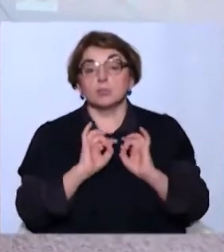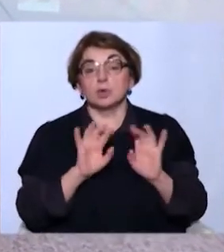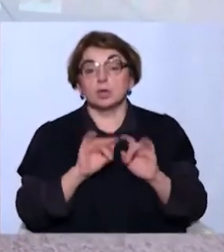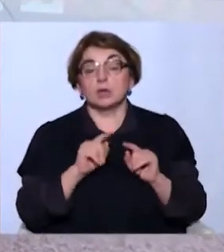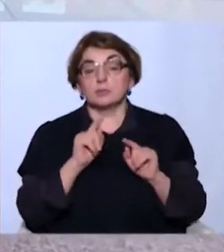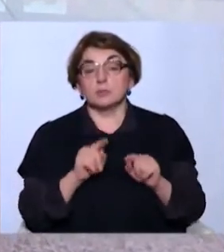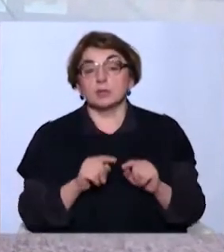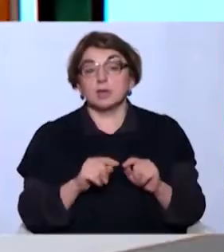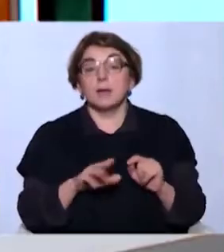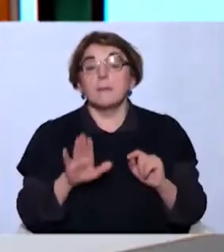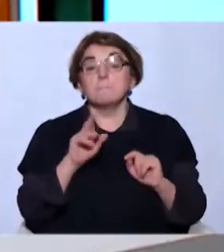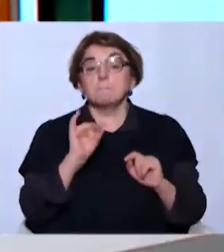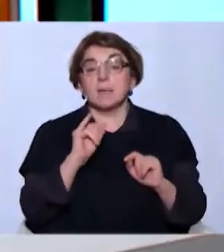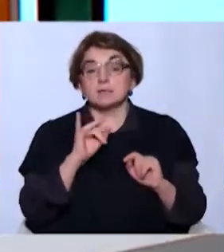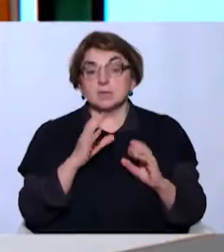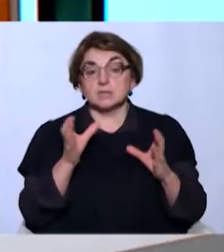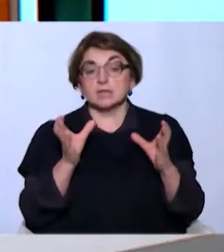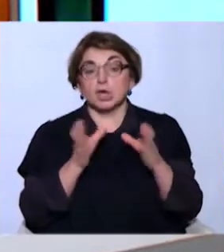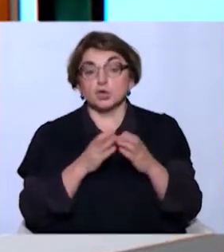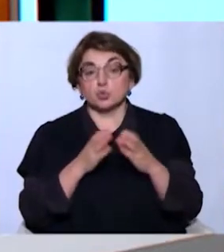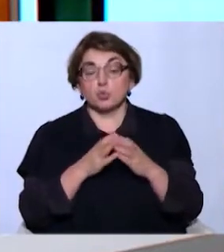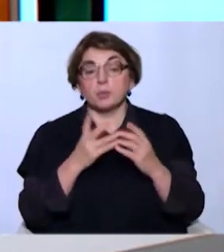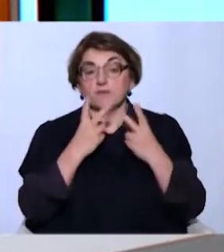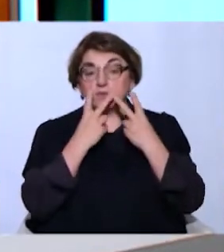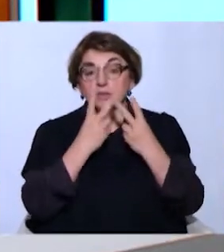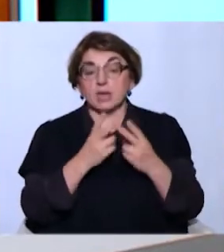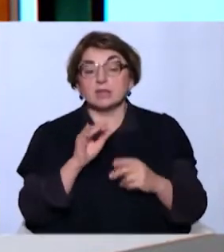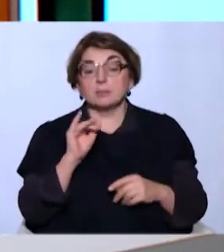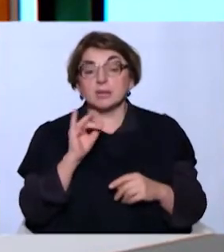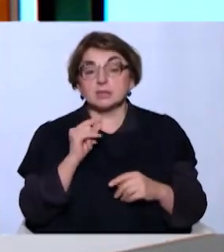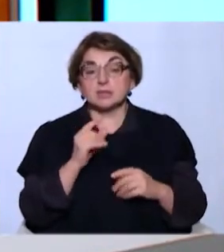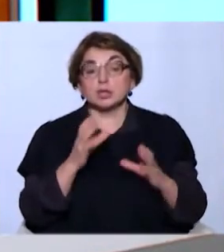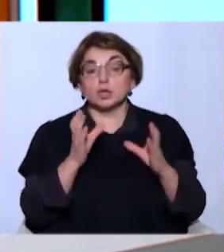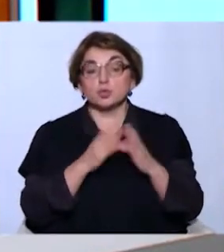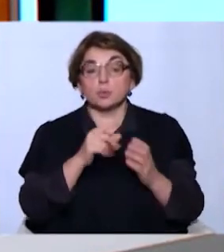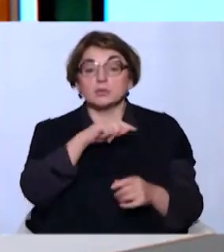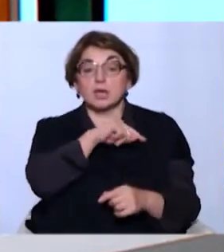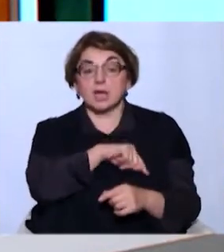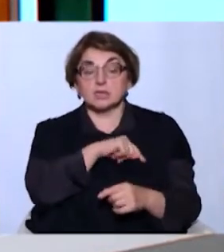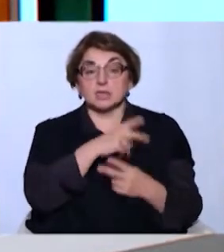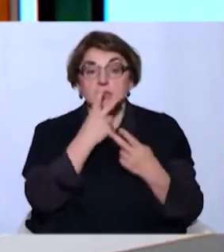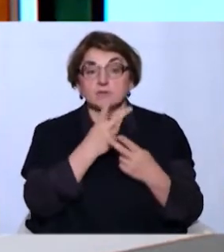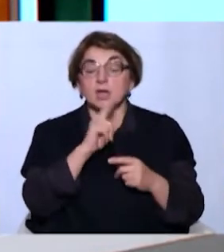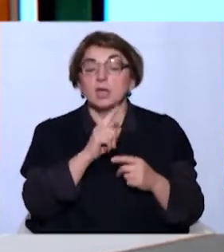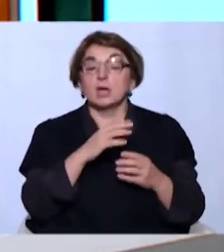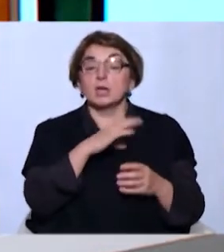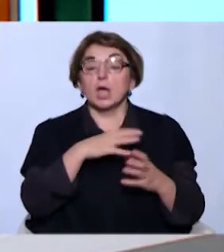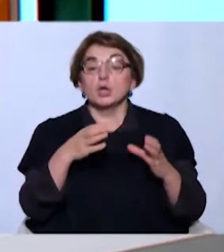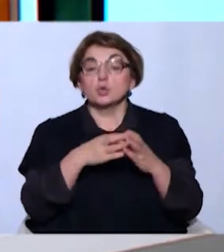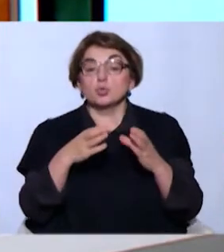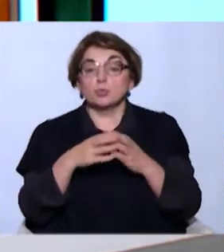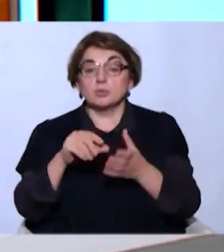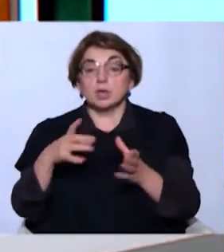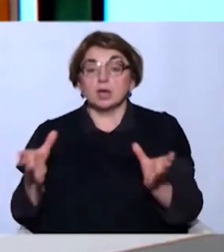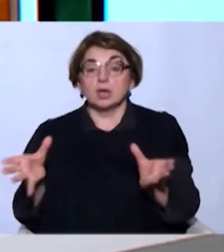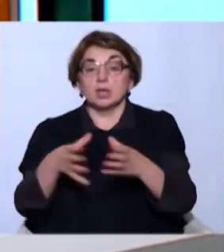maş persaslıyan tatipi, kanvi xilet persaslıyan tatipis dama xasiyete beli nişne bi, anu ran nişne bi tarian gayrtiyane buli